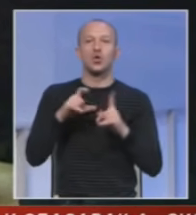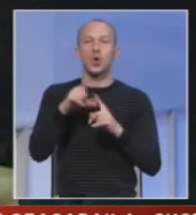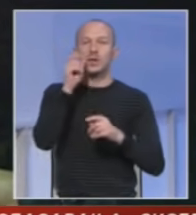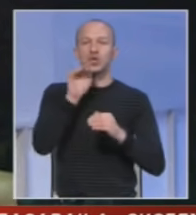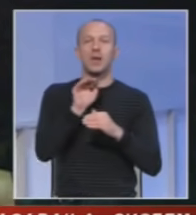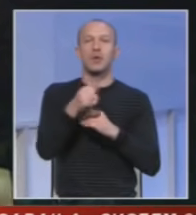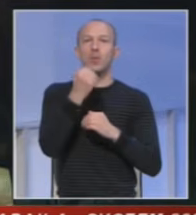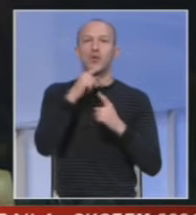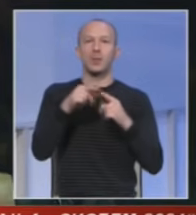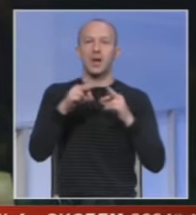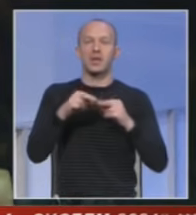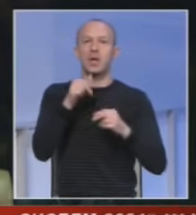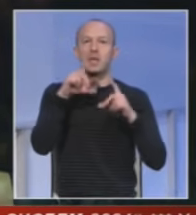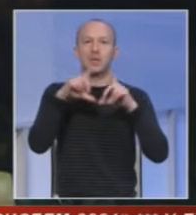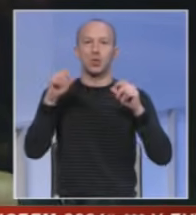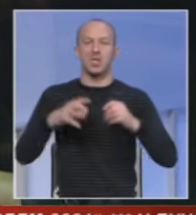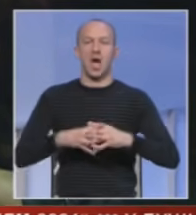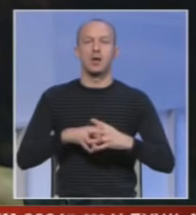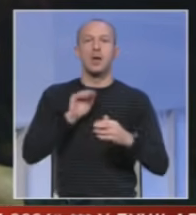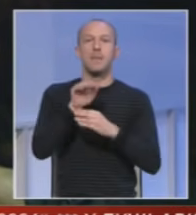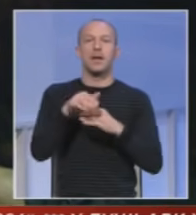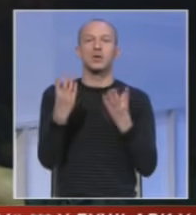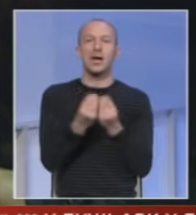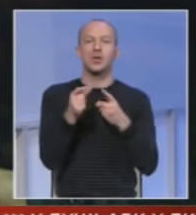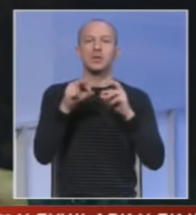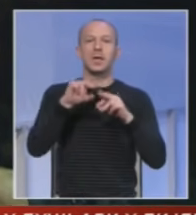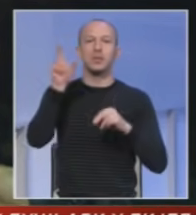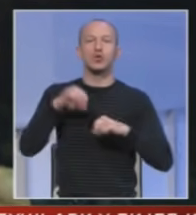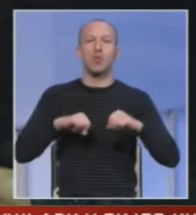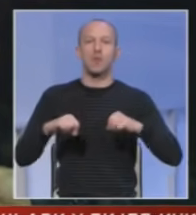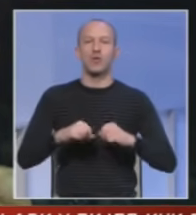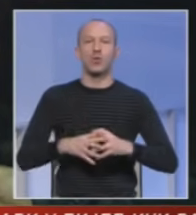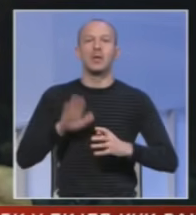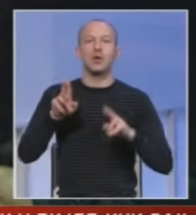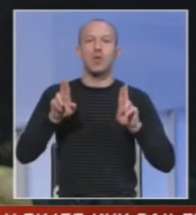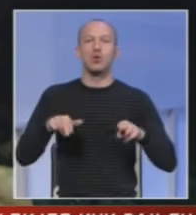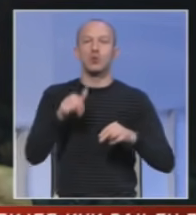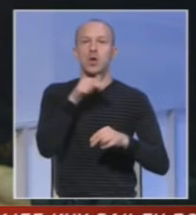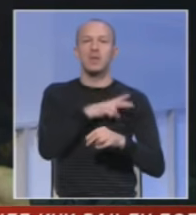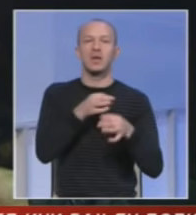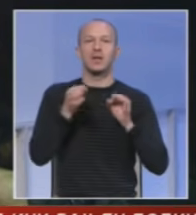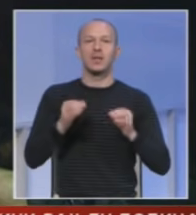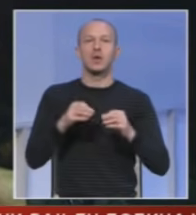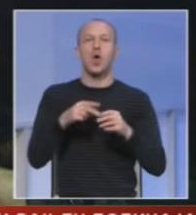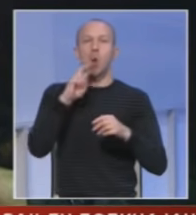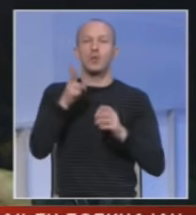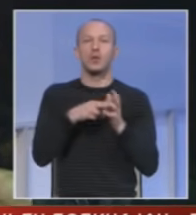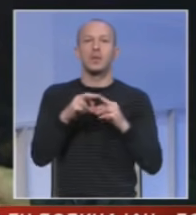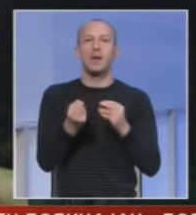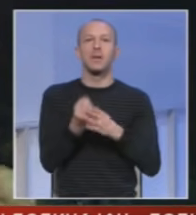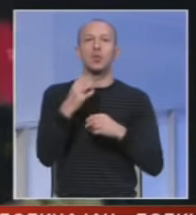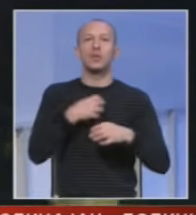građana preko privrednih subjekata, institucija, preko zajedno sa Republičkom upravom. Tako možemo imati kvalitetan odgovor na